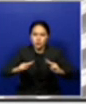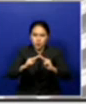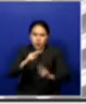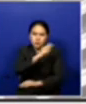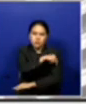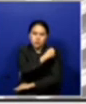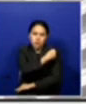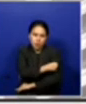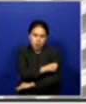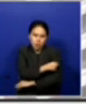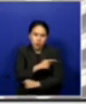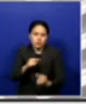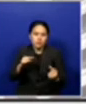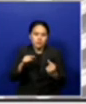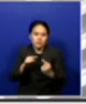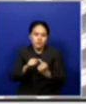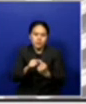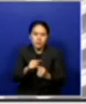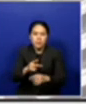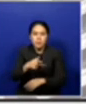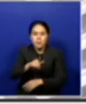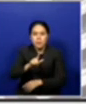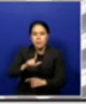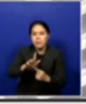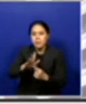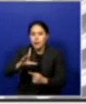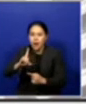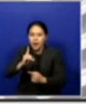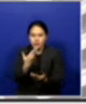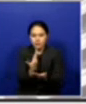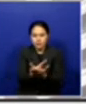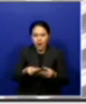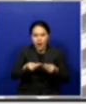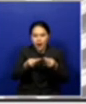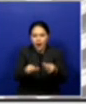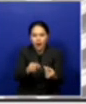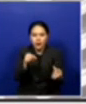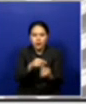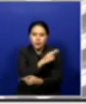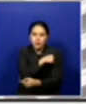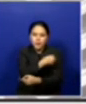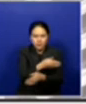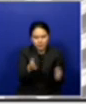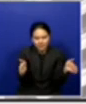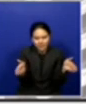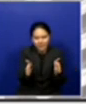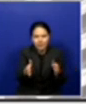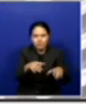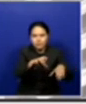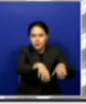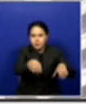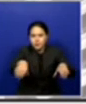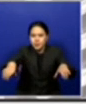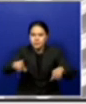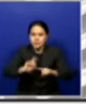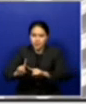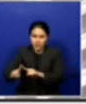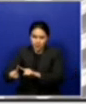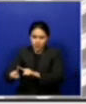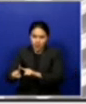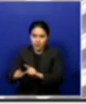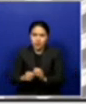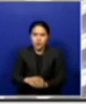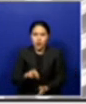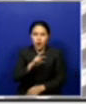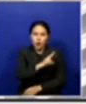ำนักงานปลัดกระทรวงสาธารณสุขไปให้โรงพยาบาลชุมชนโรงพยาบาลทั่วไปโรงพยาบาลศูนย์นะครับตลอดจึงหน่วย PCU รพสต